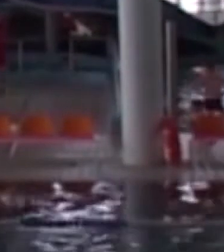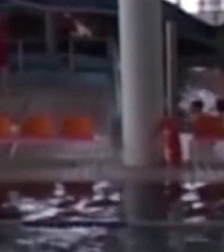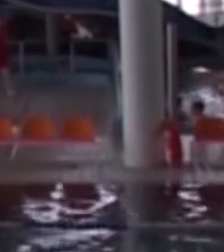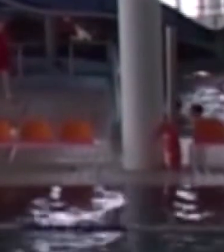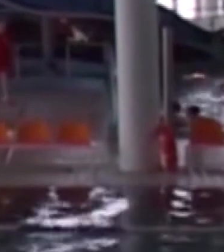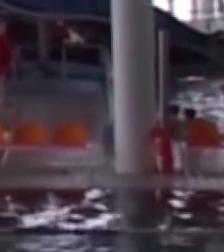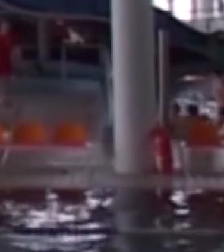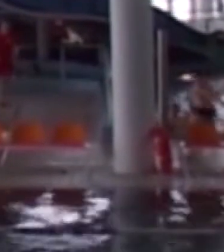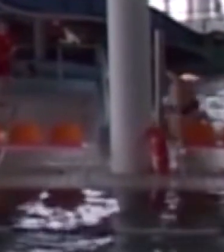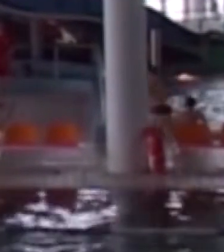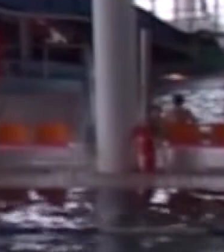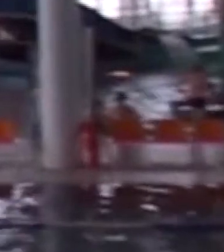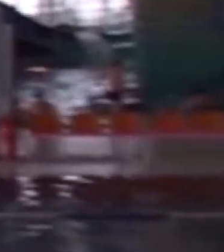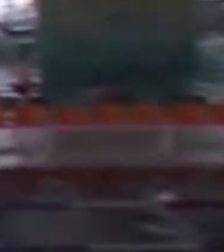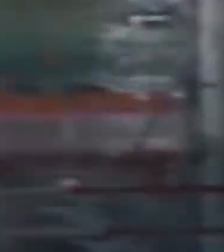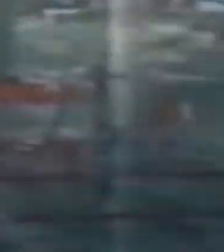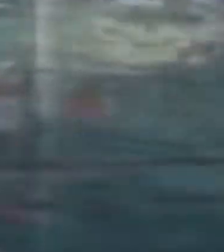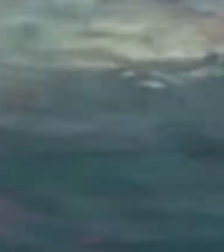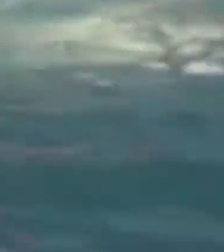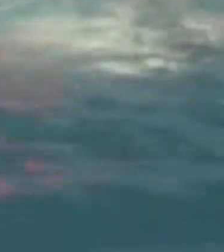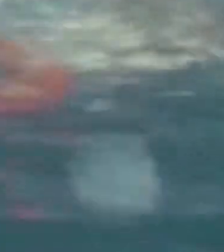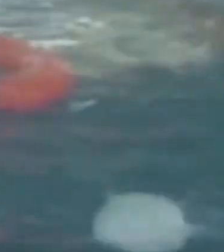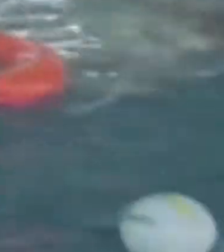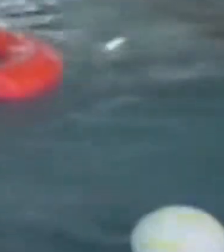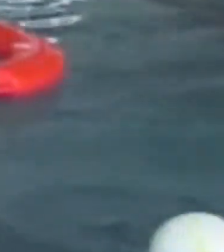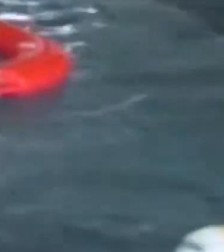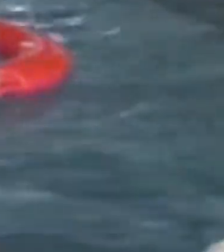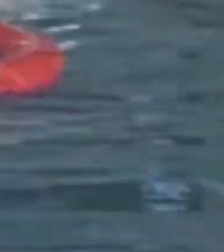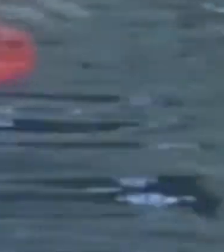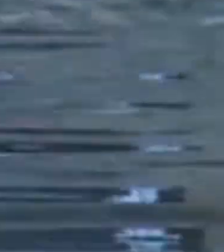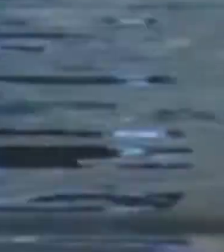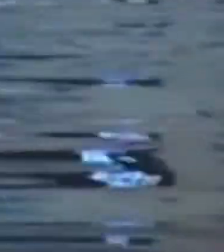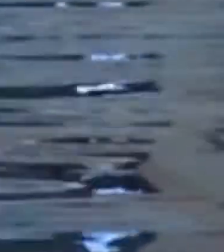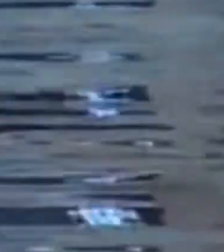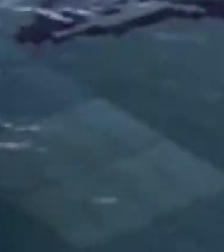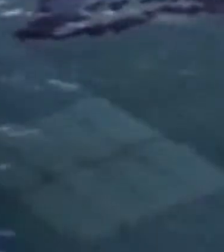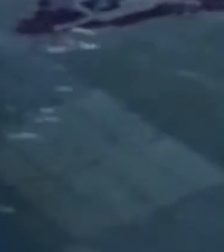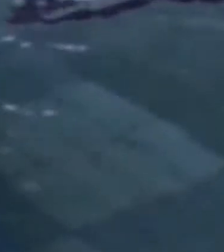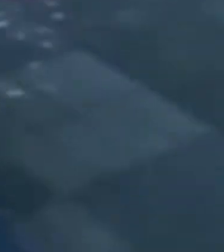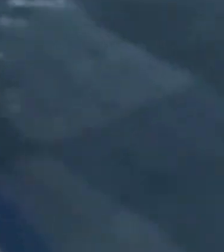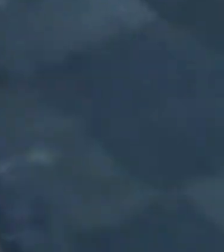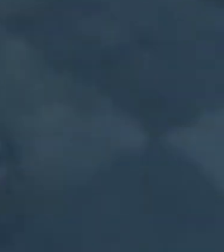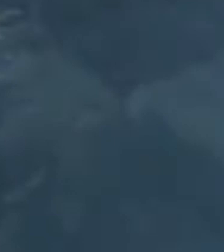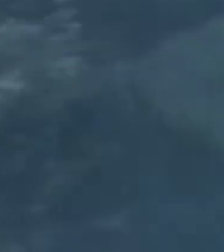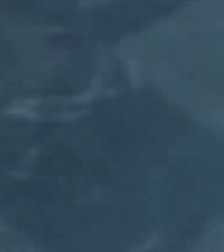Aquapark Kutno. Wodne atrakcje w zasięgu ręki. Basen rekreacyjny, rozgrzewkowy, sportowy oraz brodzik dla dzieci.